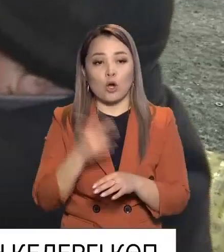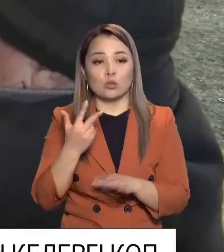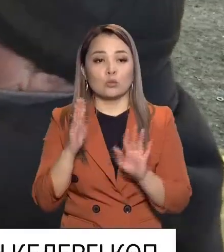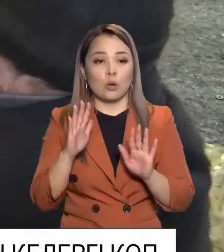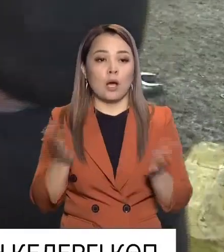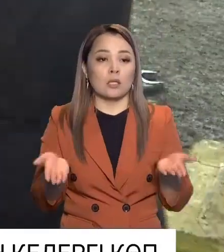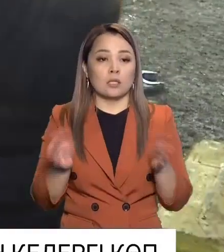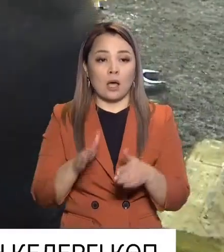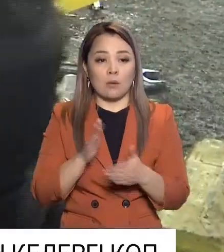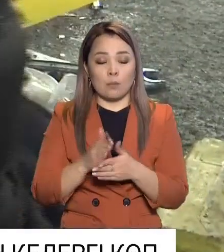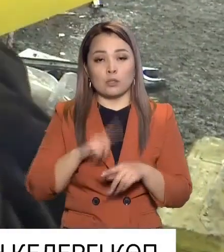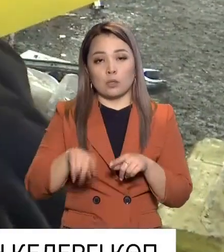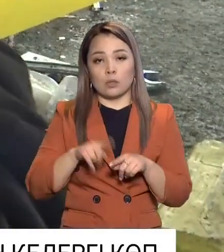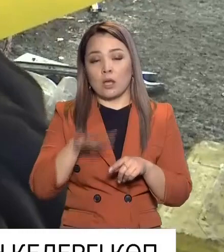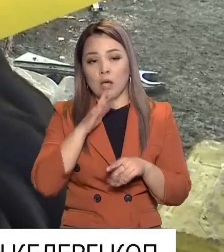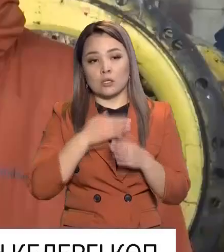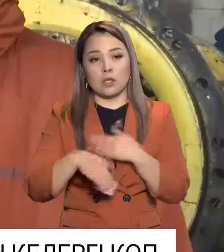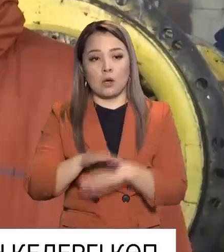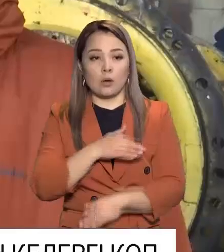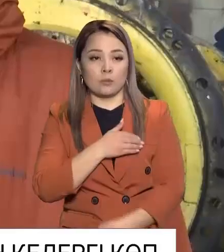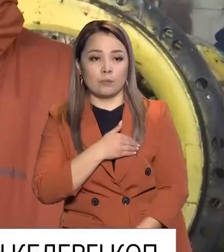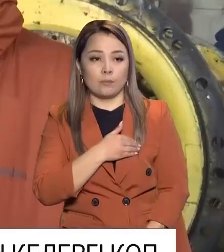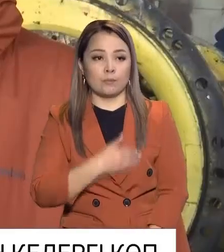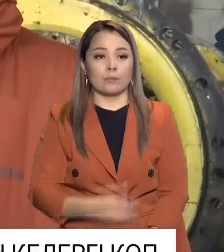ғана қалған. Жақында тағы біреуі кетпек.